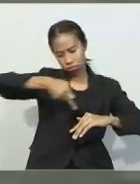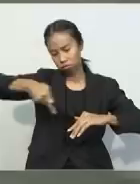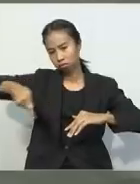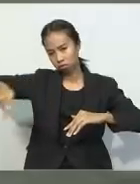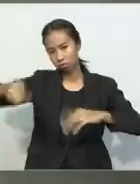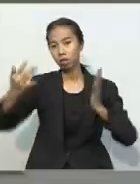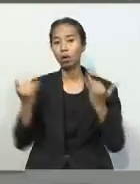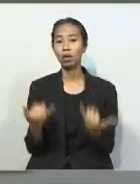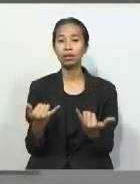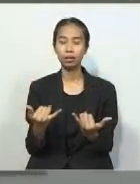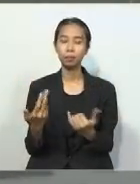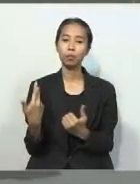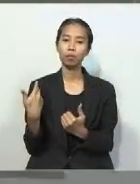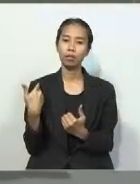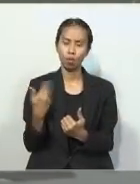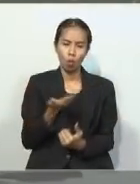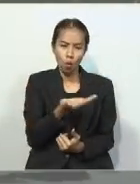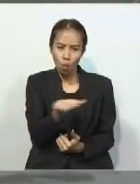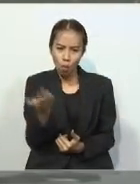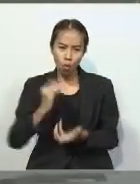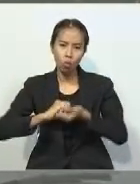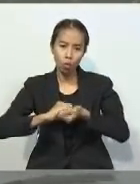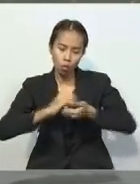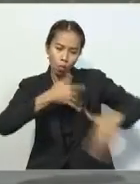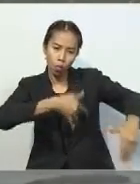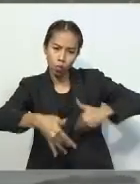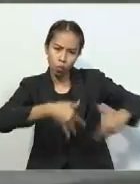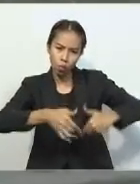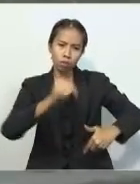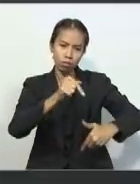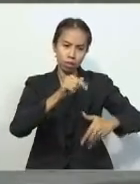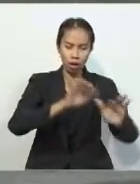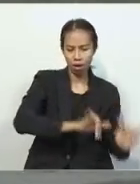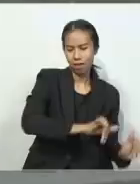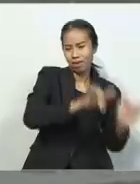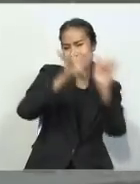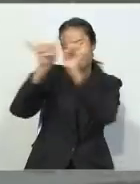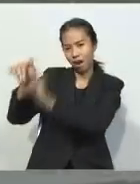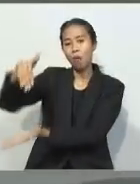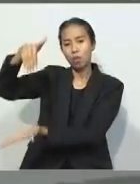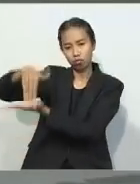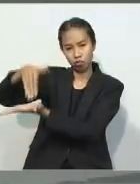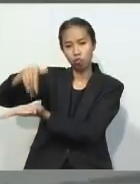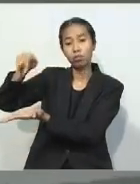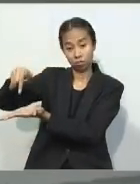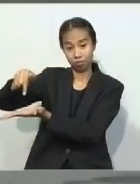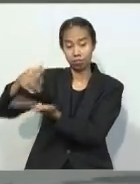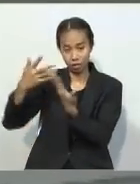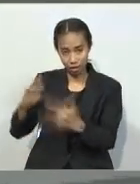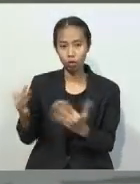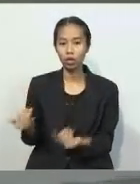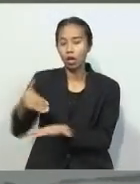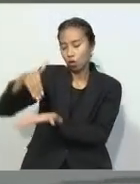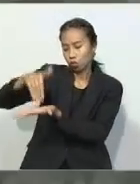ที่ก็ขอความร่วมมือชาวบ้านทั้งหมดให้ออกไปอยู่ที่ศูนย์อพยพส่วนที่ศูนย์อพยพเทศบ